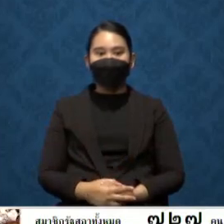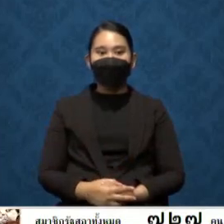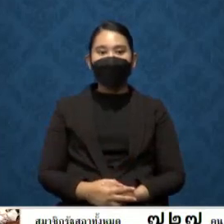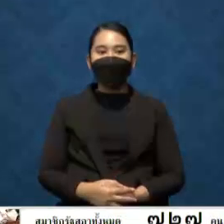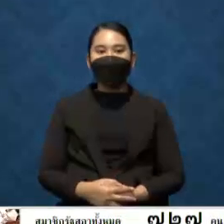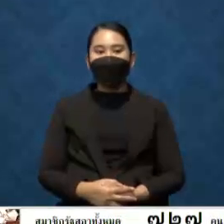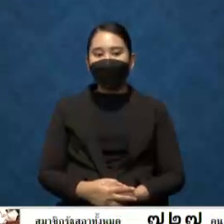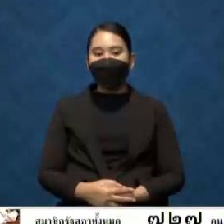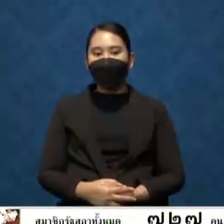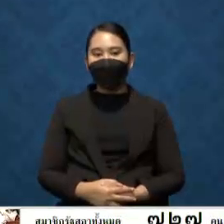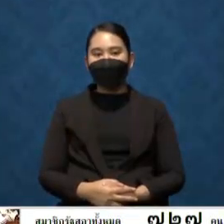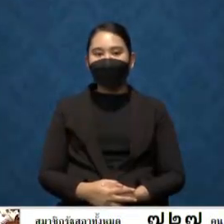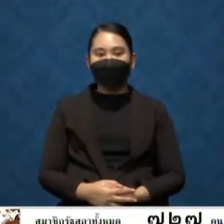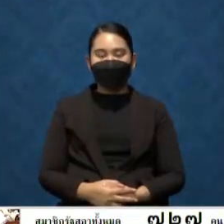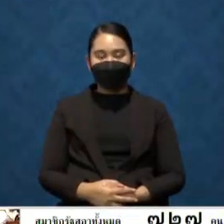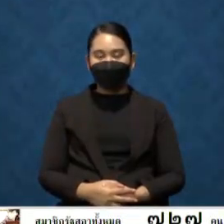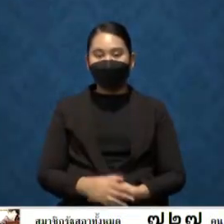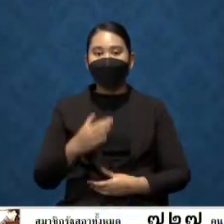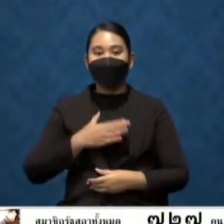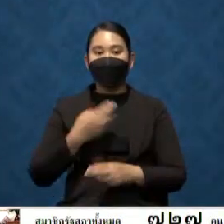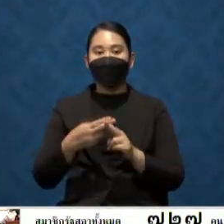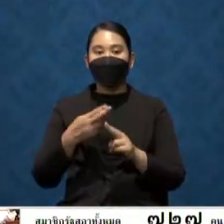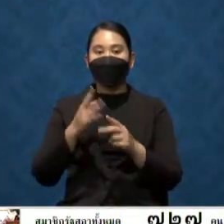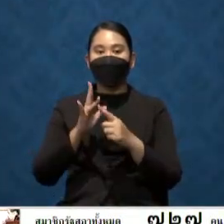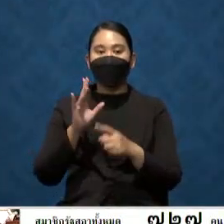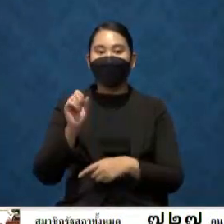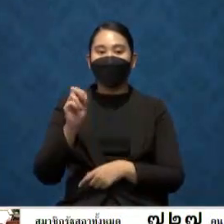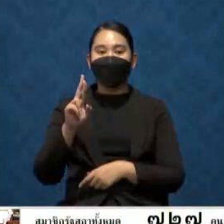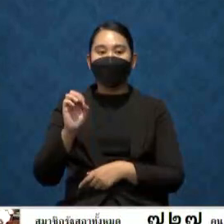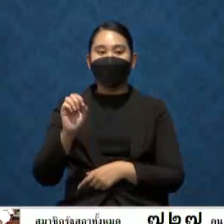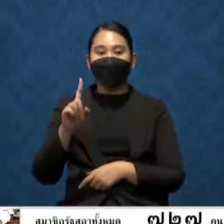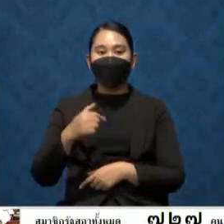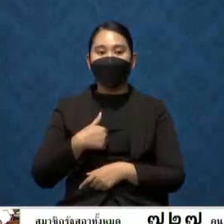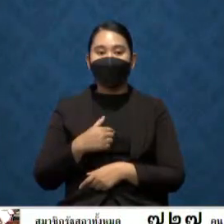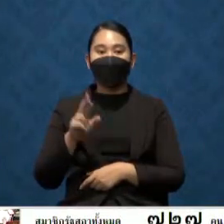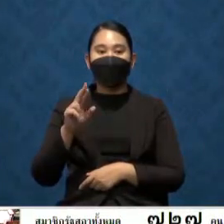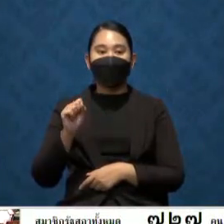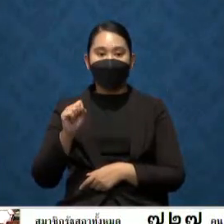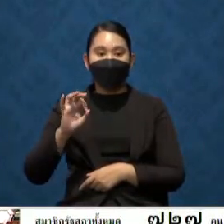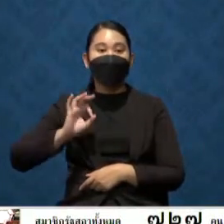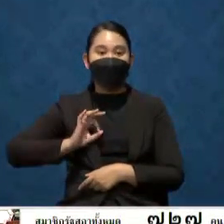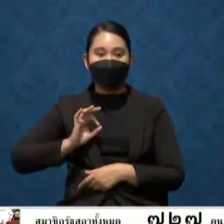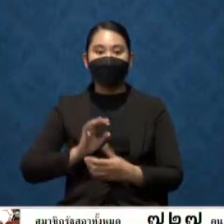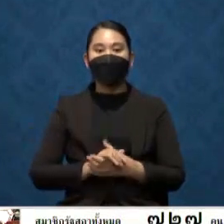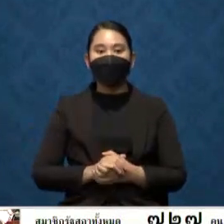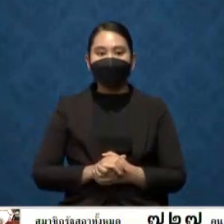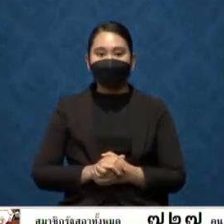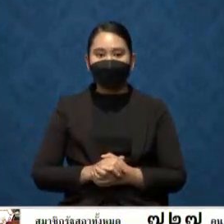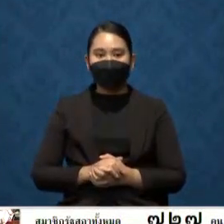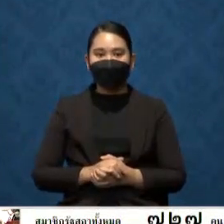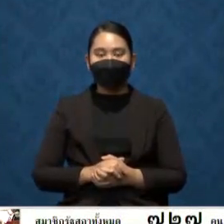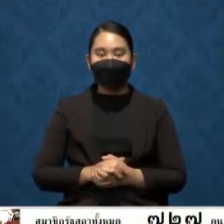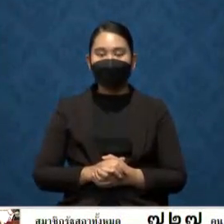นะครับกับเรียนทำสถานที่รกครับผมเสรีส่วนนภานนสมาธิรัฐสภาเหลือเกินใน